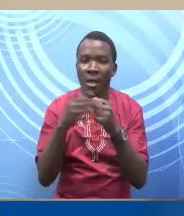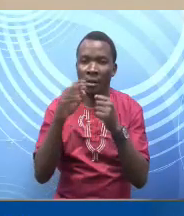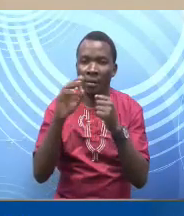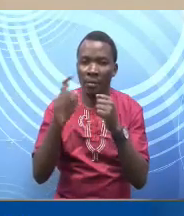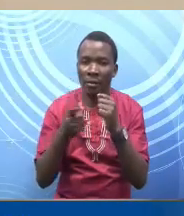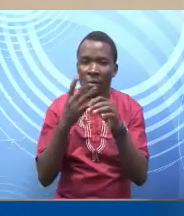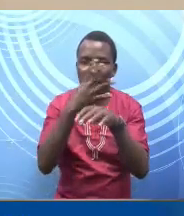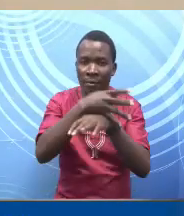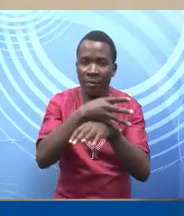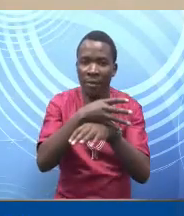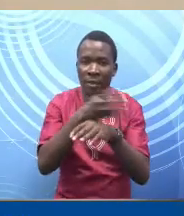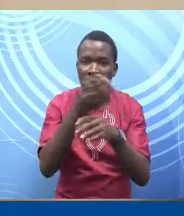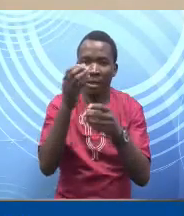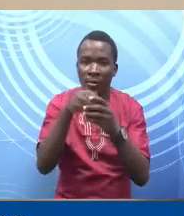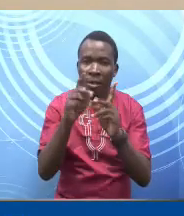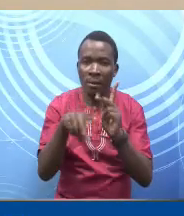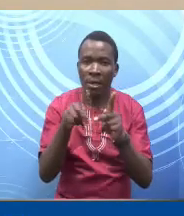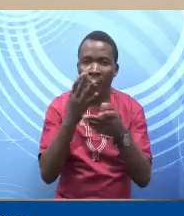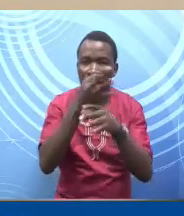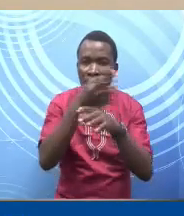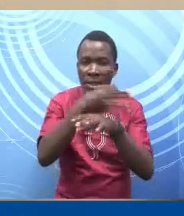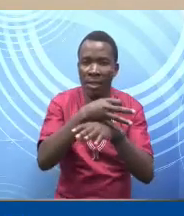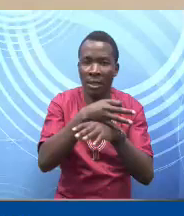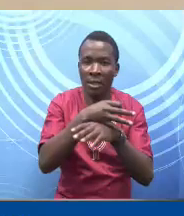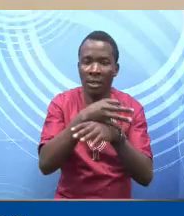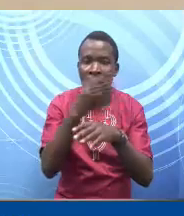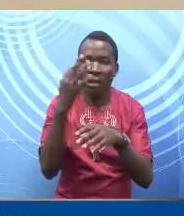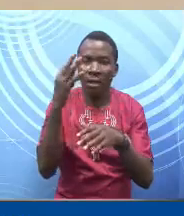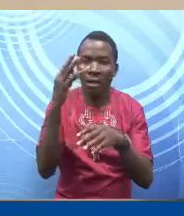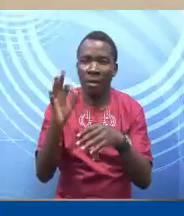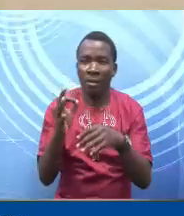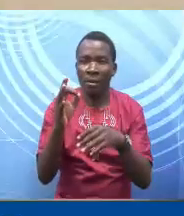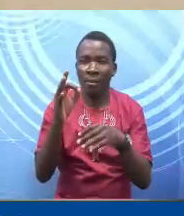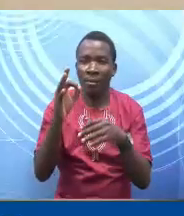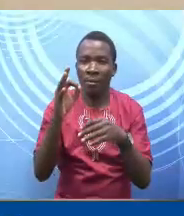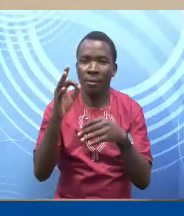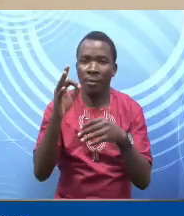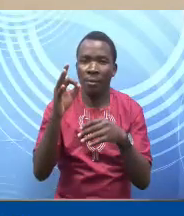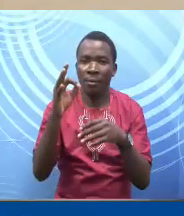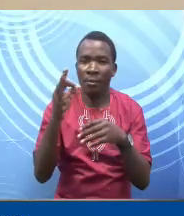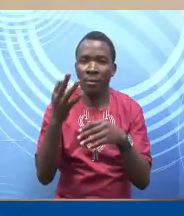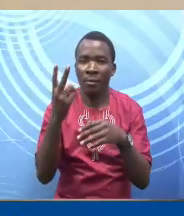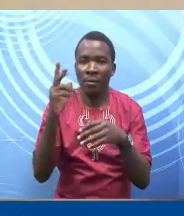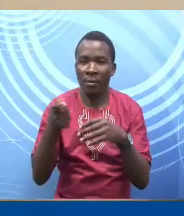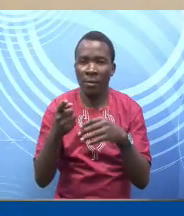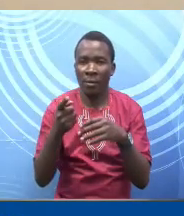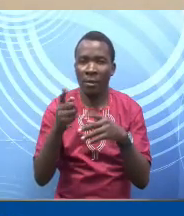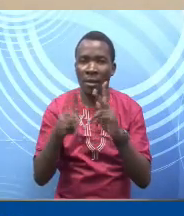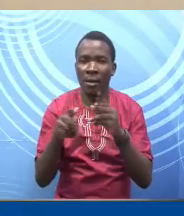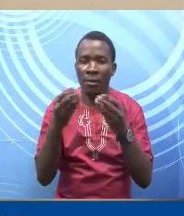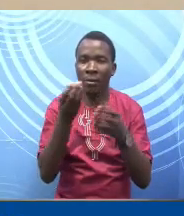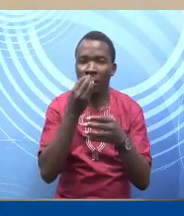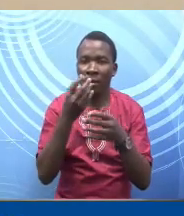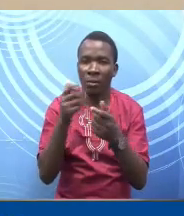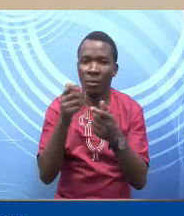8,800 ikaba igizwe n'abantu basaga 32,000 abantu rero tubaha ibyo kurya dukurikije ingano